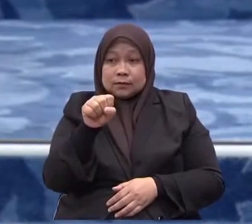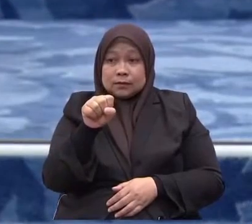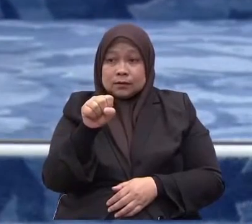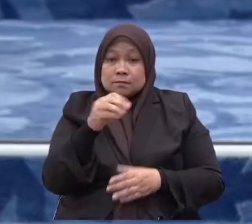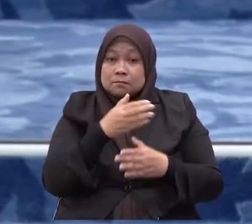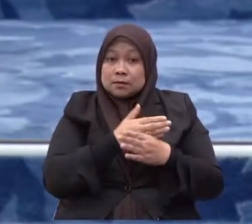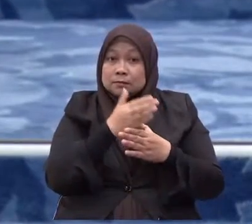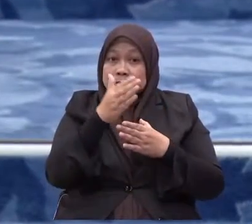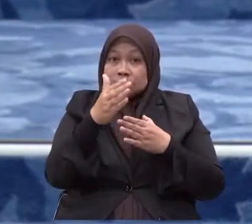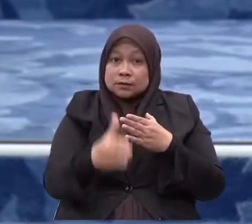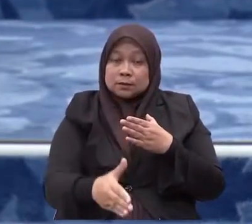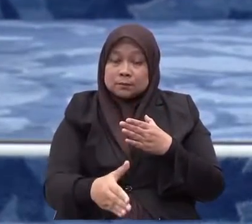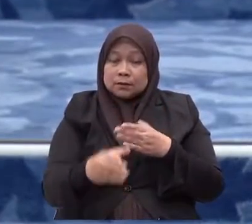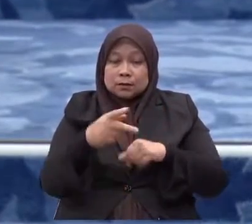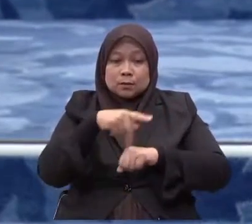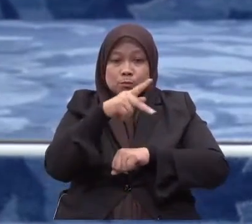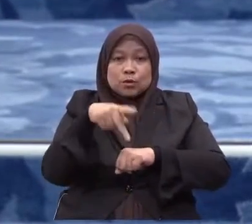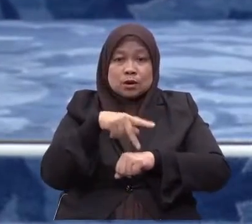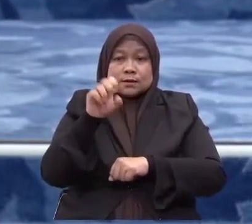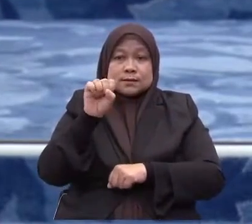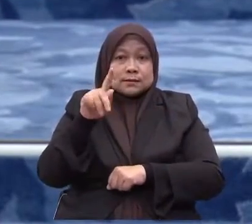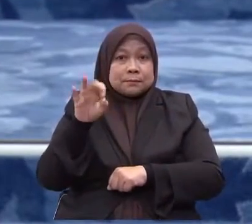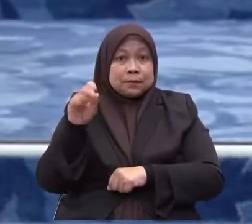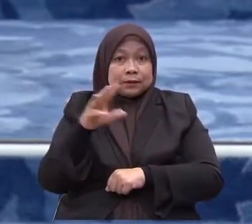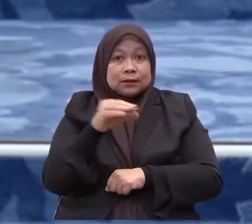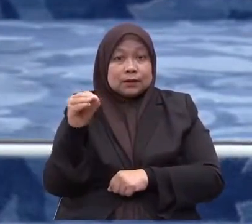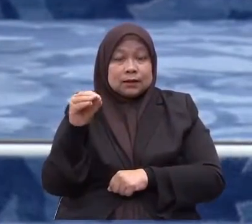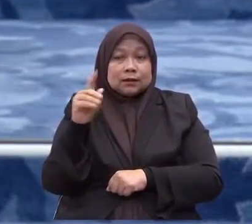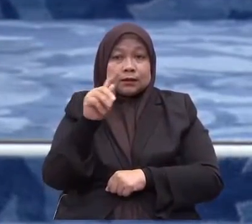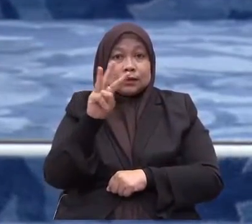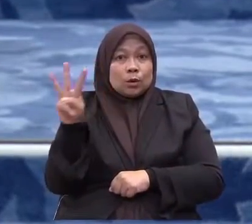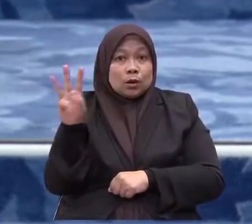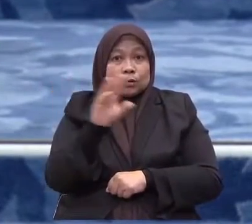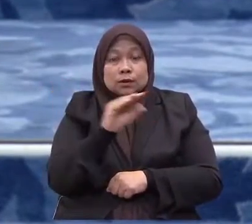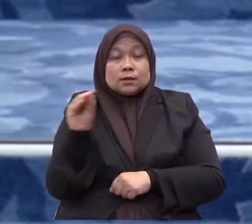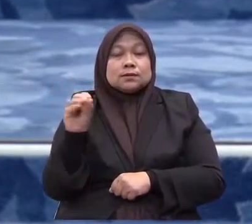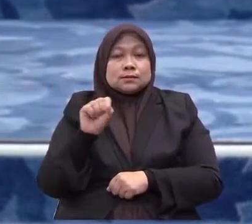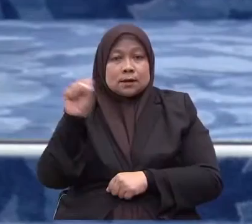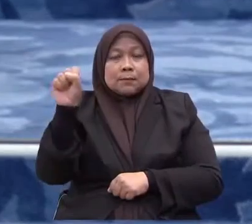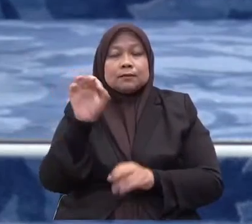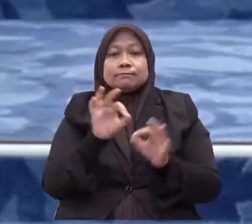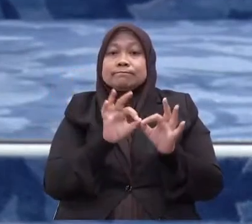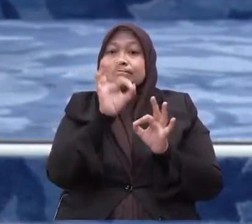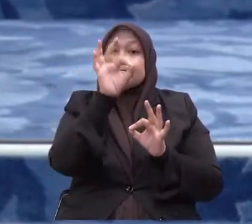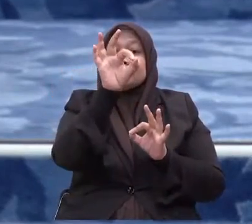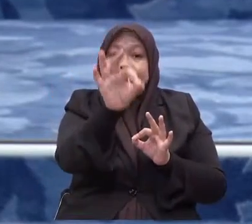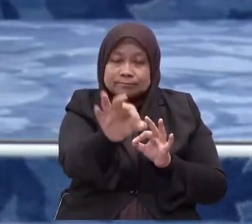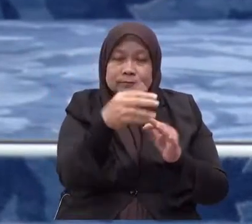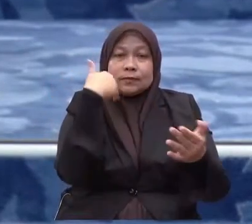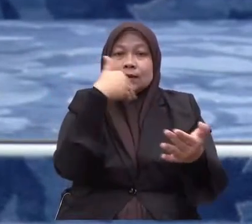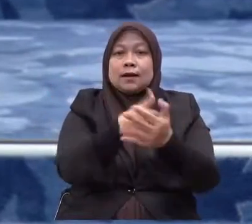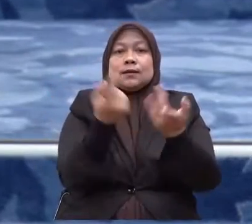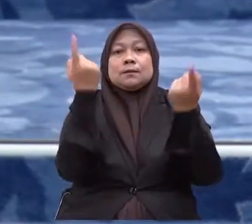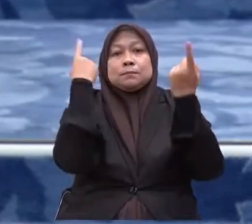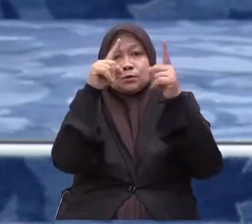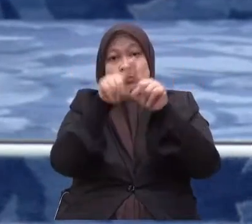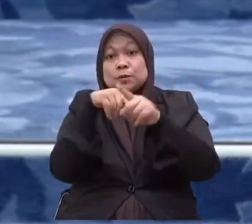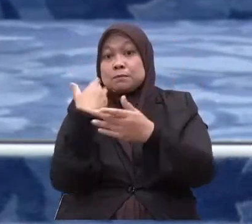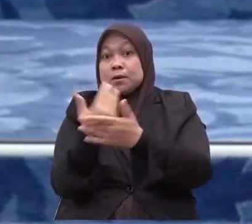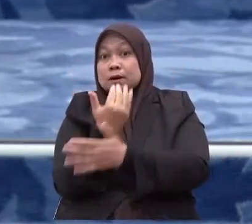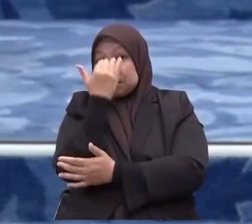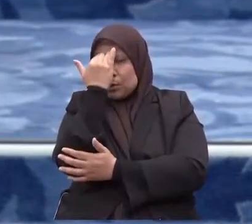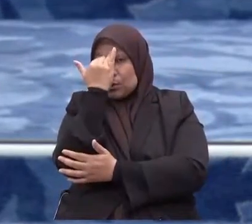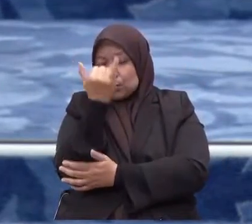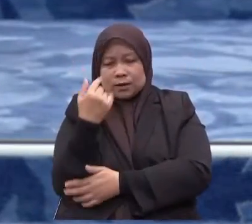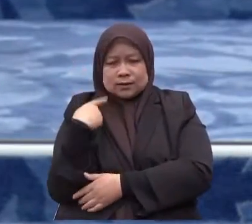memutamatkan Pulau Sebatik dan kawasan yang melibatkan tawar dan siapa itu ditangguh sehingga ada persetujuan baru karena